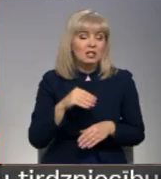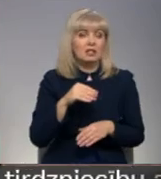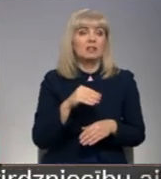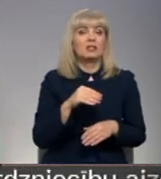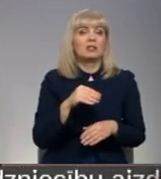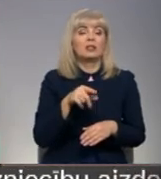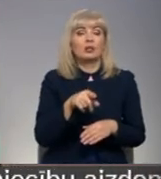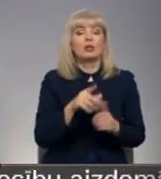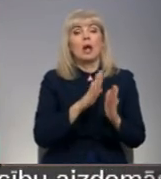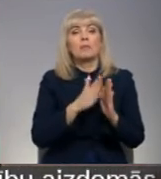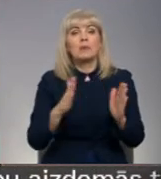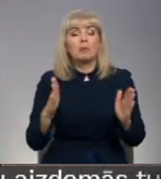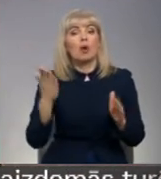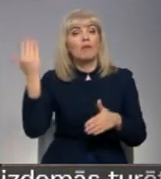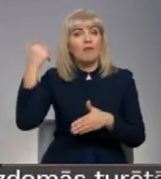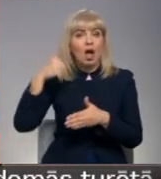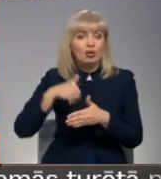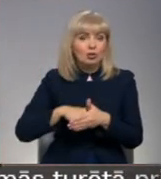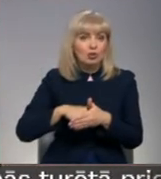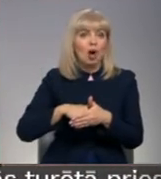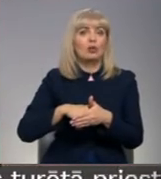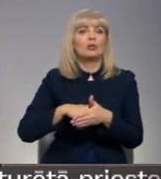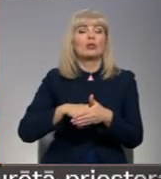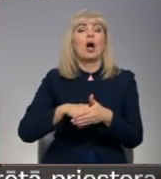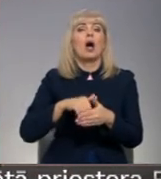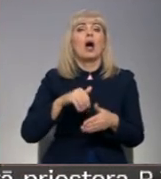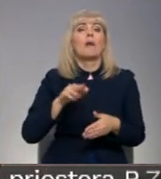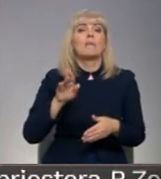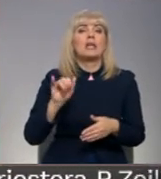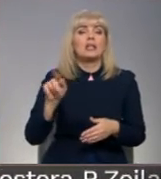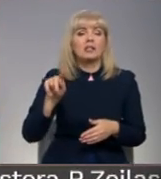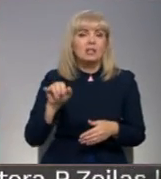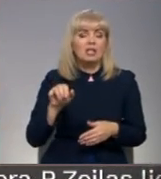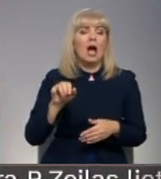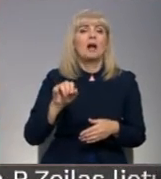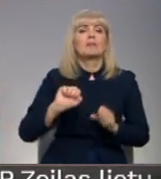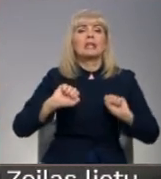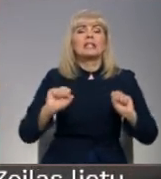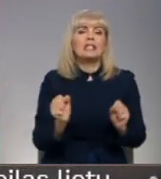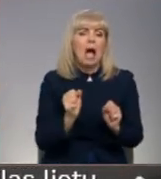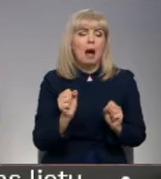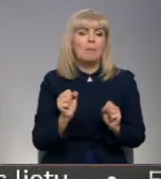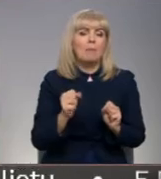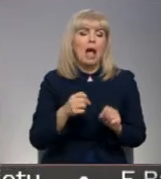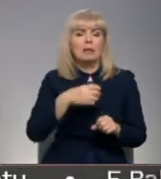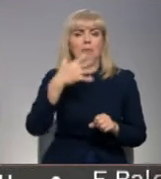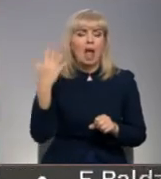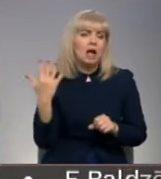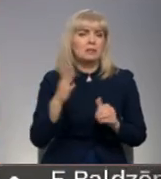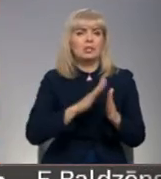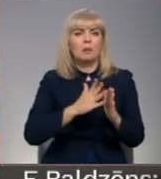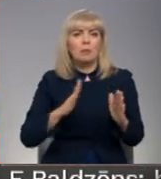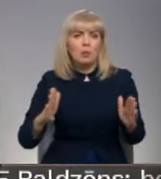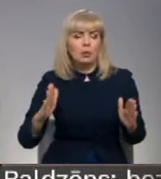bibliotekas to vēsturi. Zinām, Misiņa, Ziemeļblāzmas bibliotekas, kuru vairāk kā pazīstam